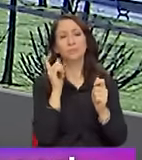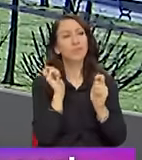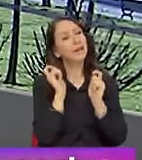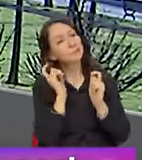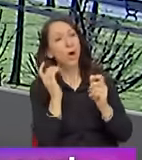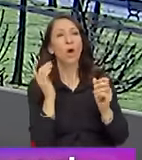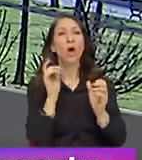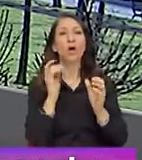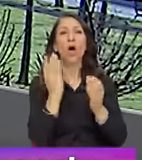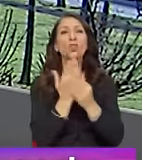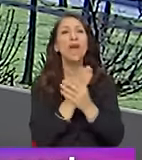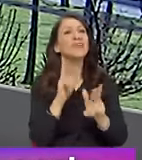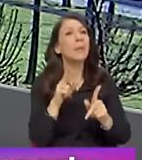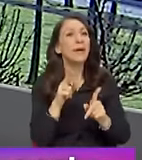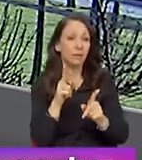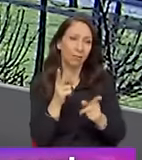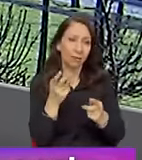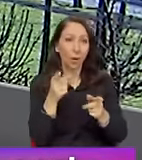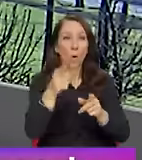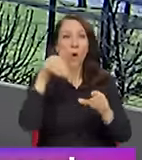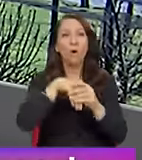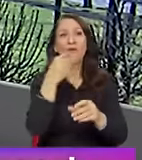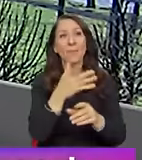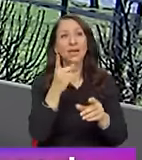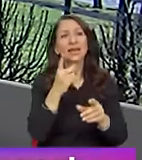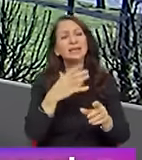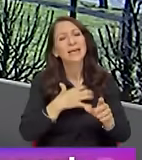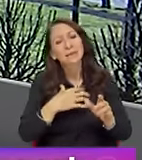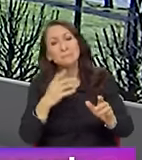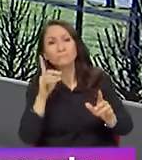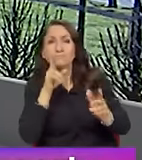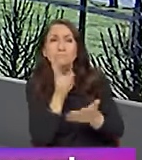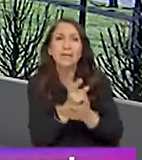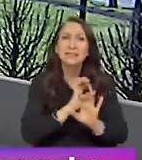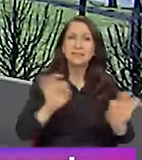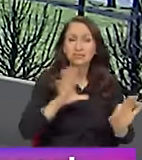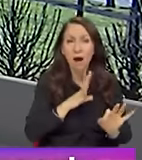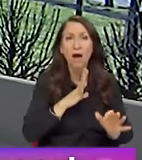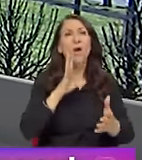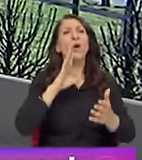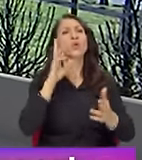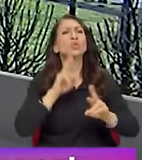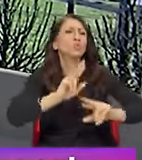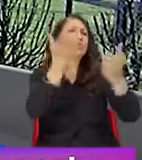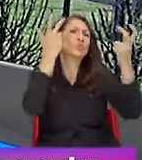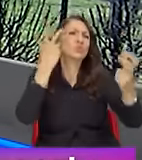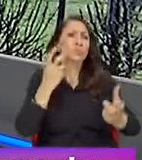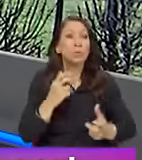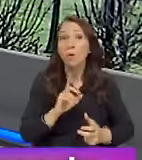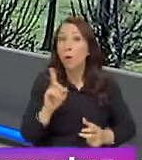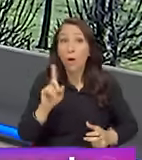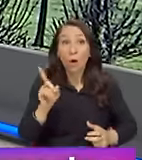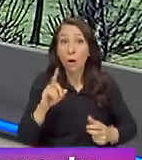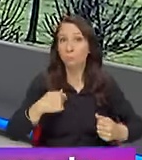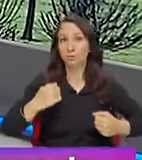var. Oy vermek ve oy vermekle ilgili çekimser duranlar var. Küstüm ben diyenler var. Bir de biz